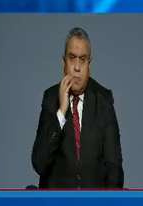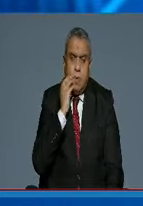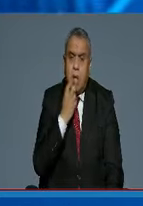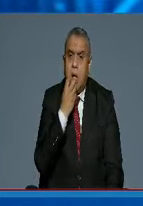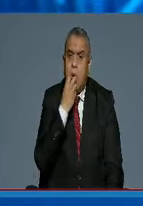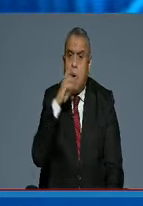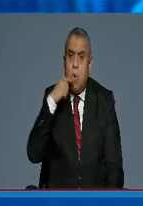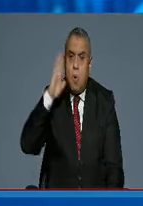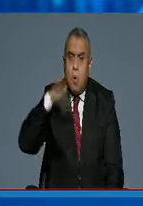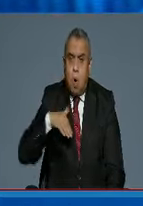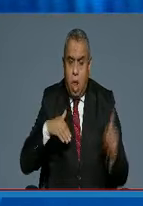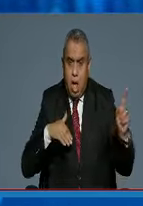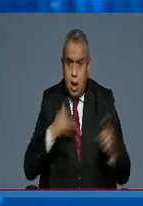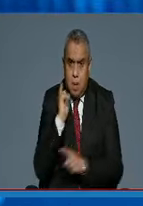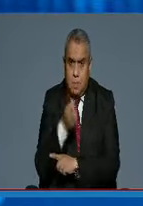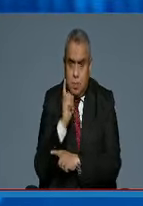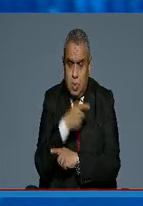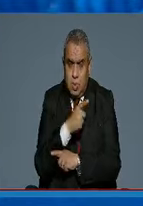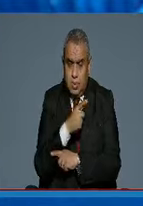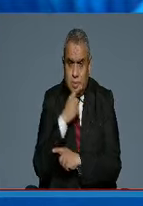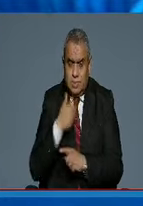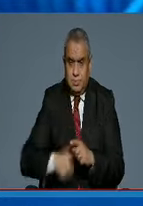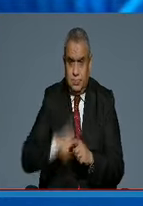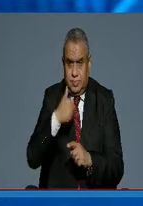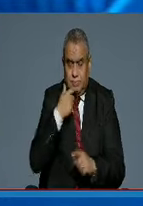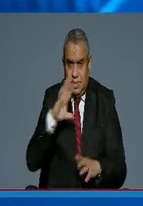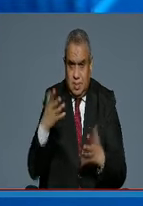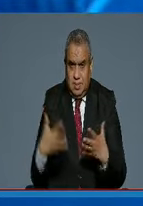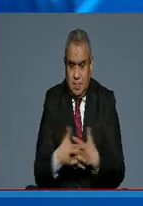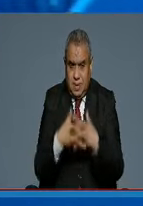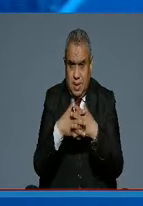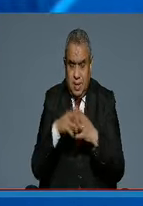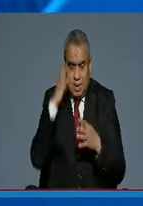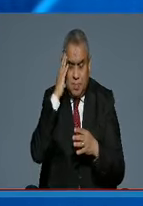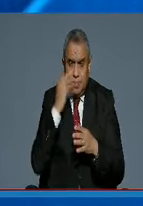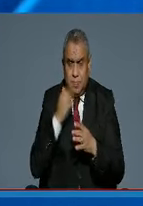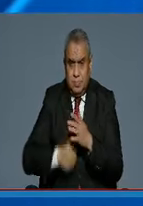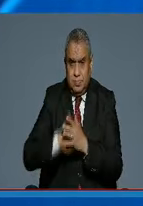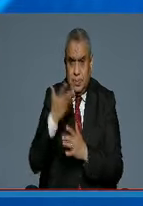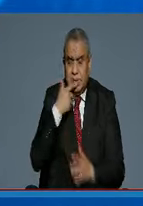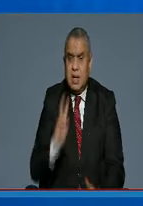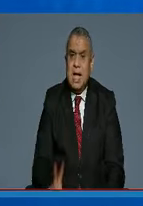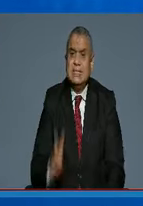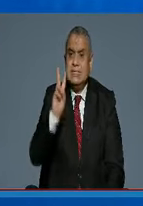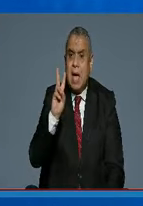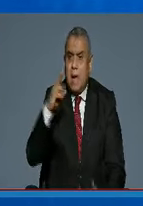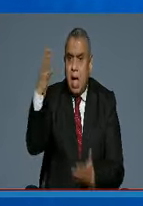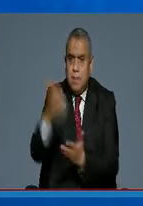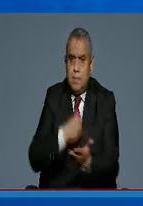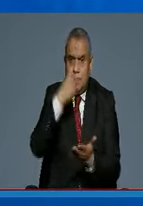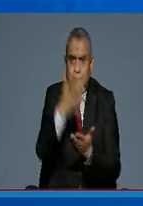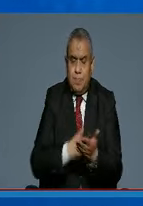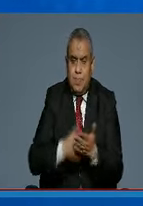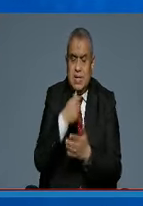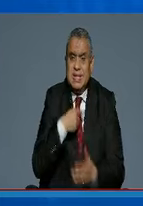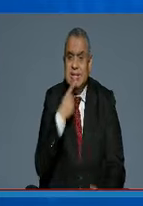كولر طبقا لكواليس الروف اللي بيعيش فيها دي ويحقق كل هذه سبع سبع بطولات في في سنه